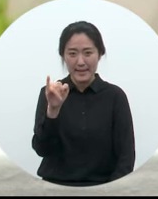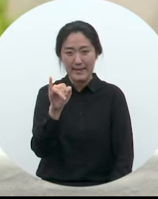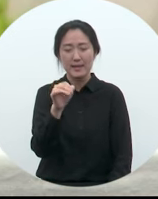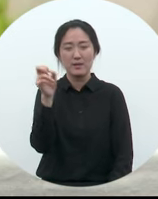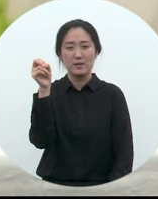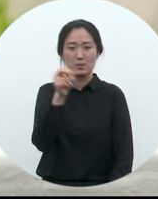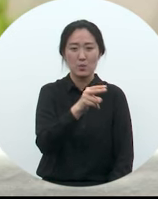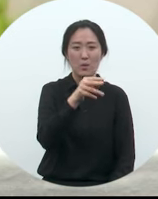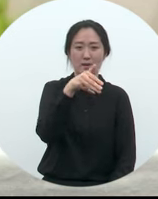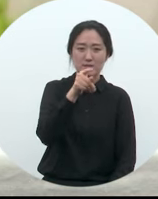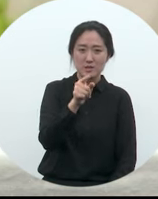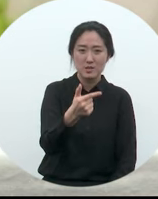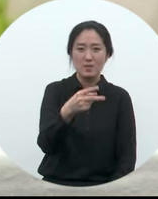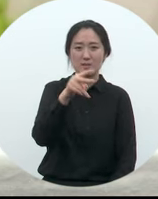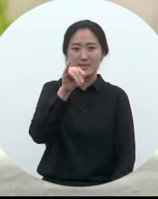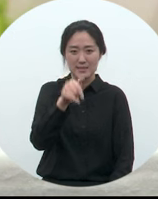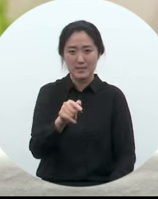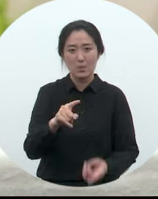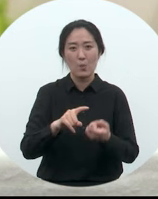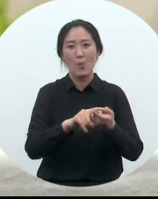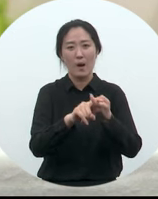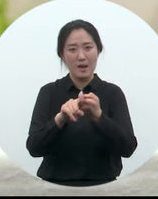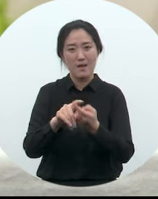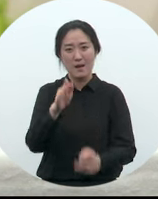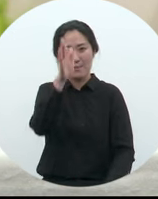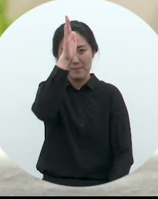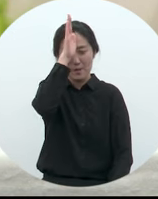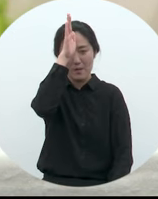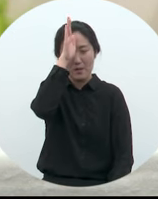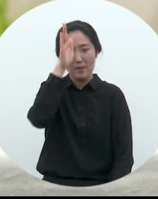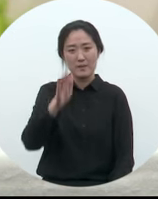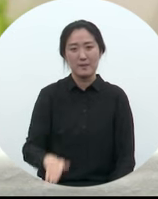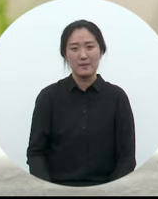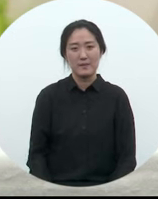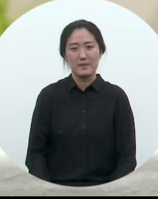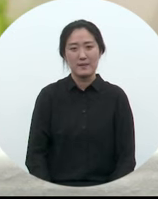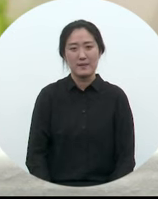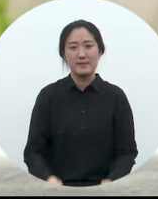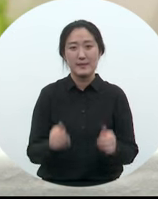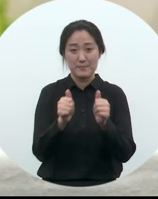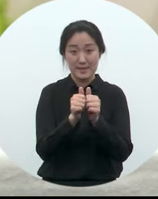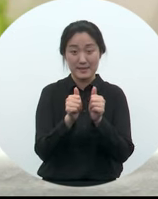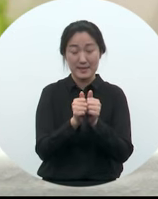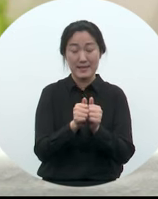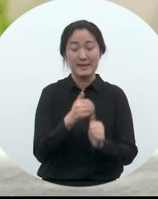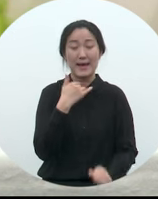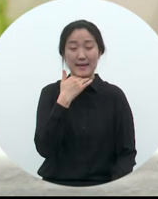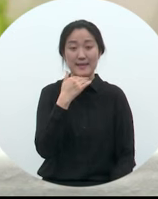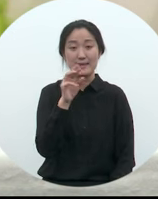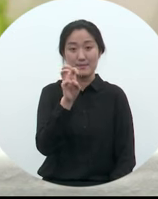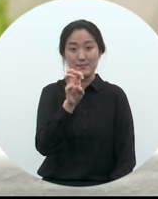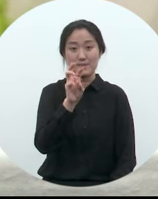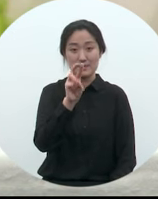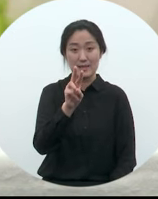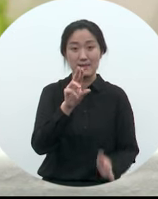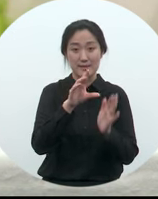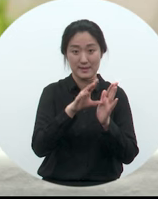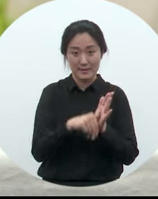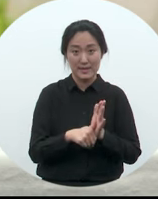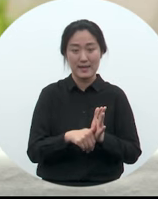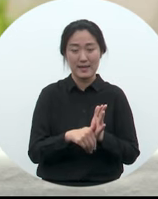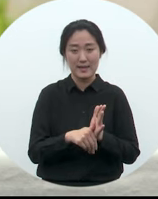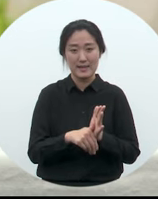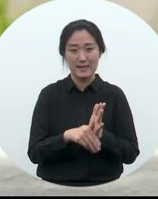천식 이런 것들도 다 면역력과 관련이 되어 있습니다. 실제로 남자들 같은 경우에는 32세